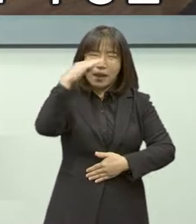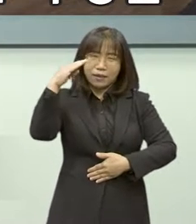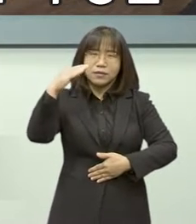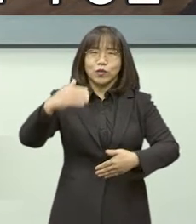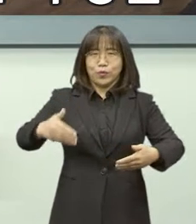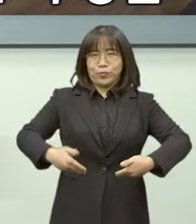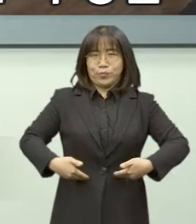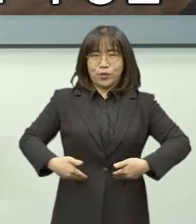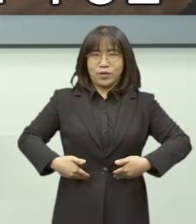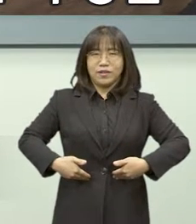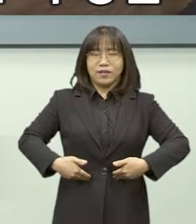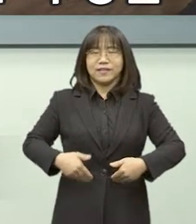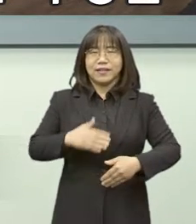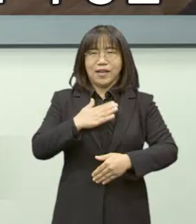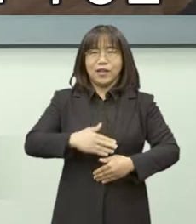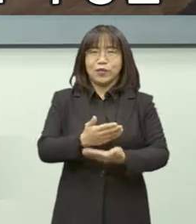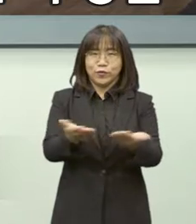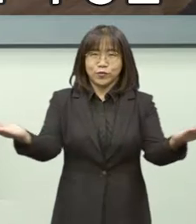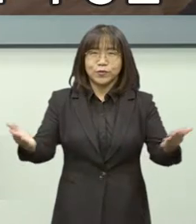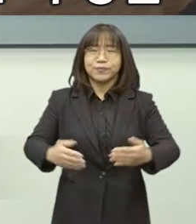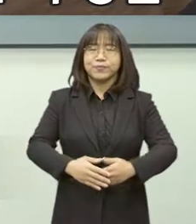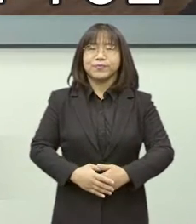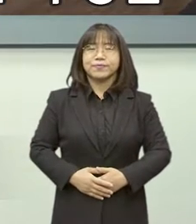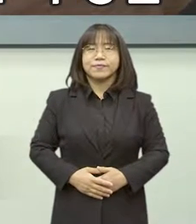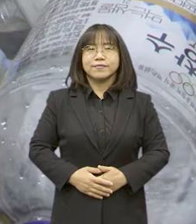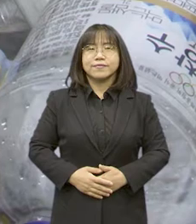분리수거 방법에 대해 알아보겠습니다